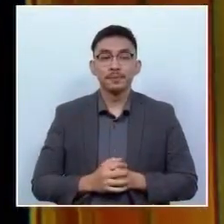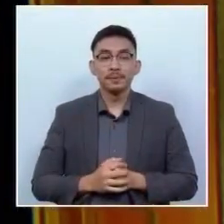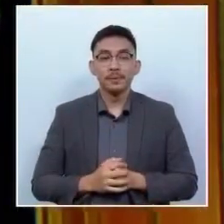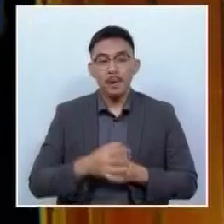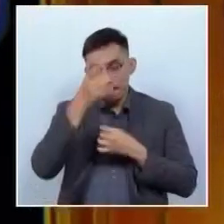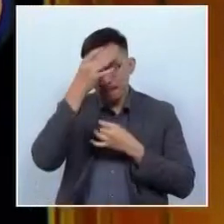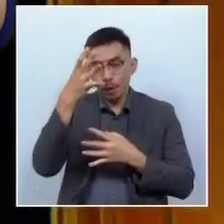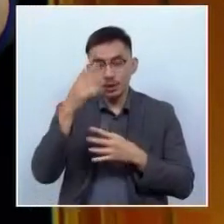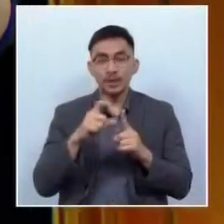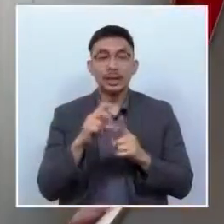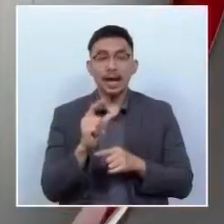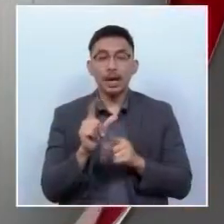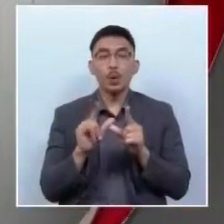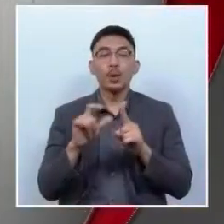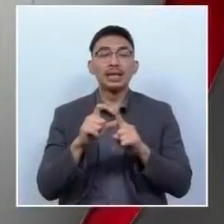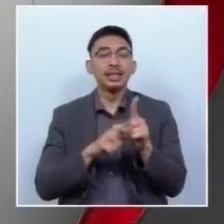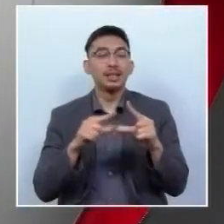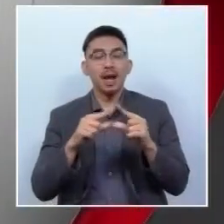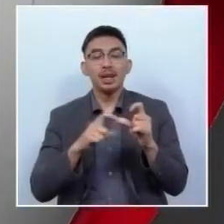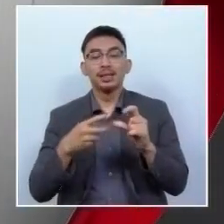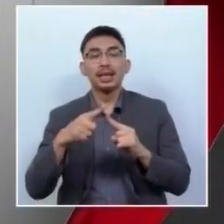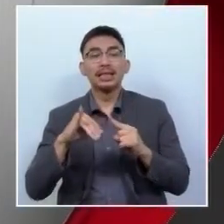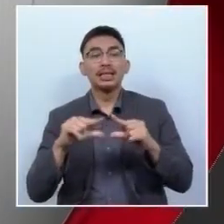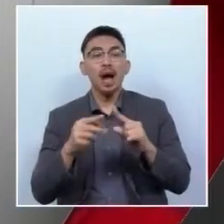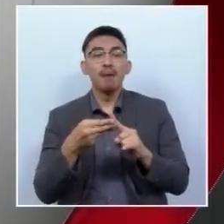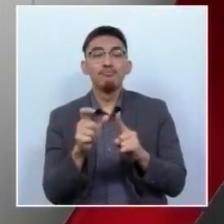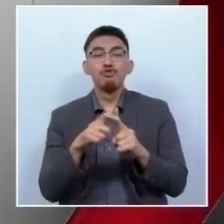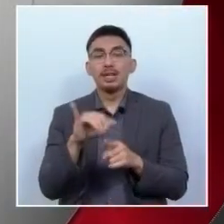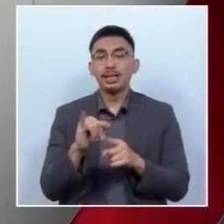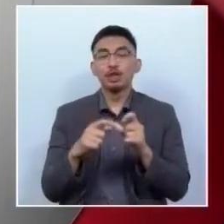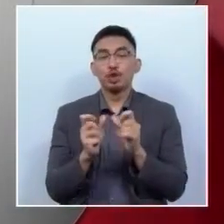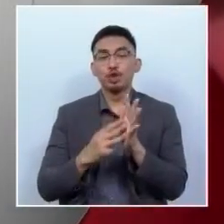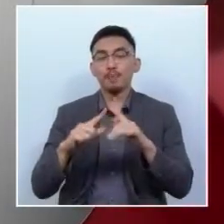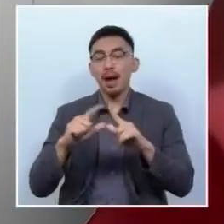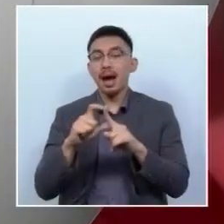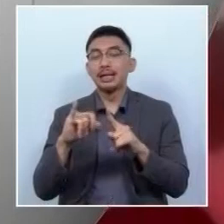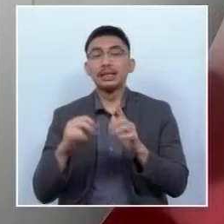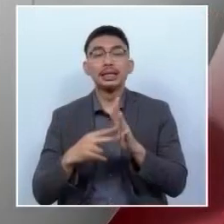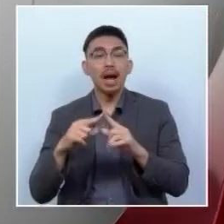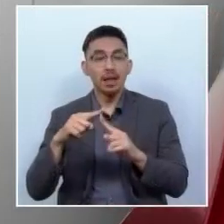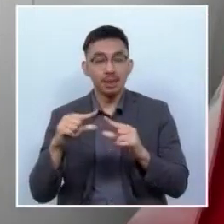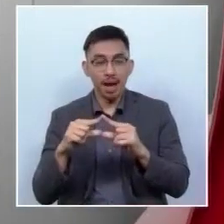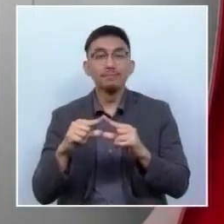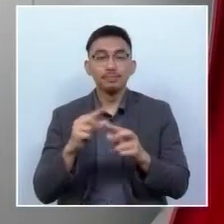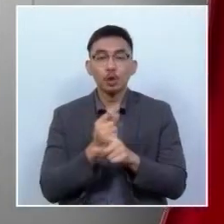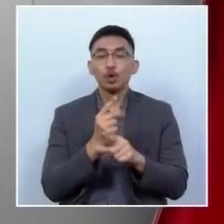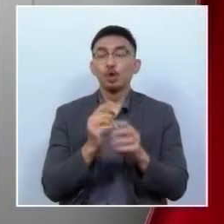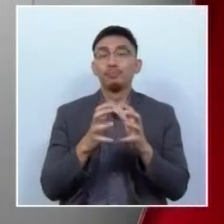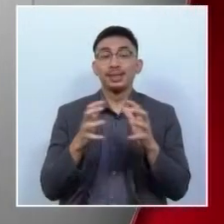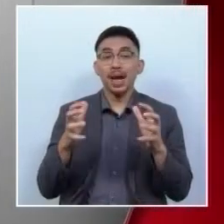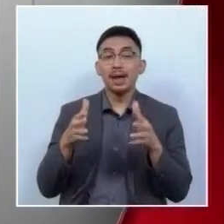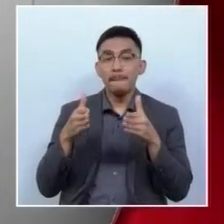Profesor Dr. Erwidia Setiabudi Sumadinata, SIP, SSI, MT, MSI,